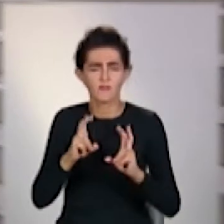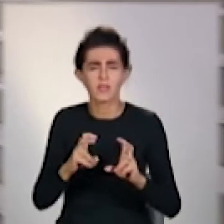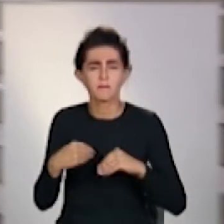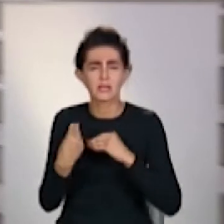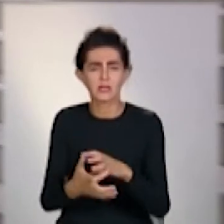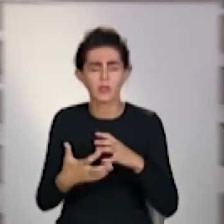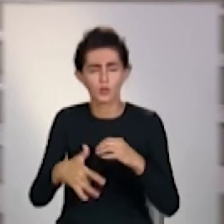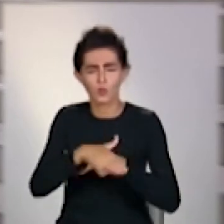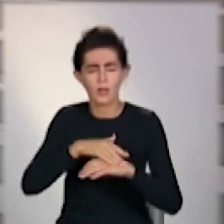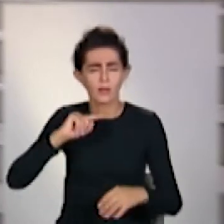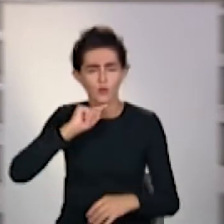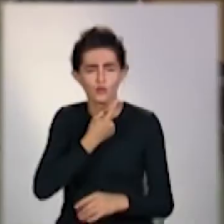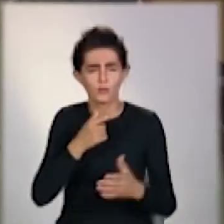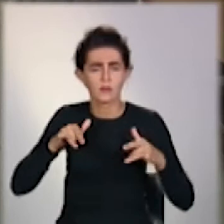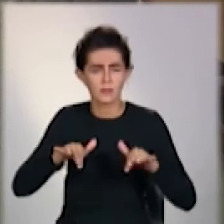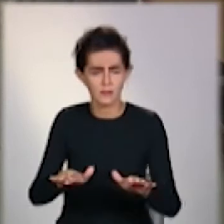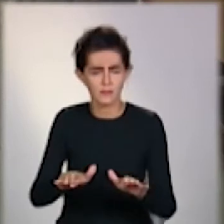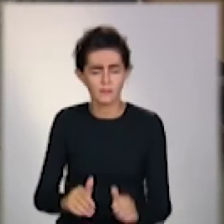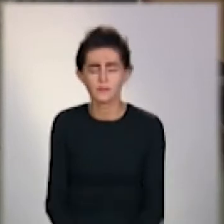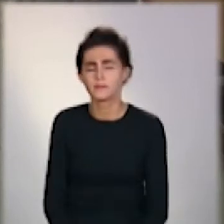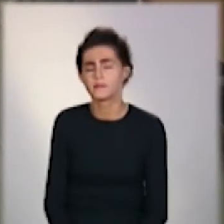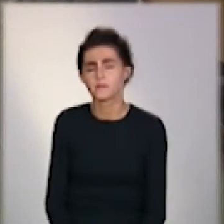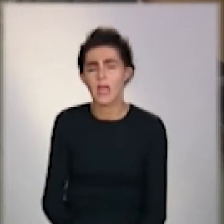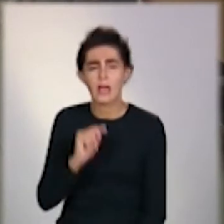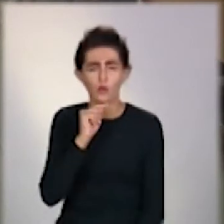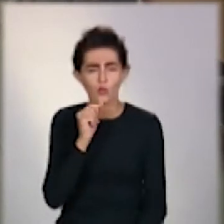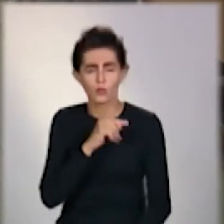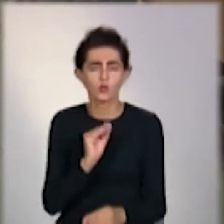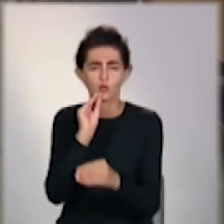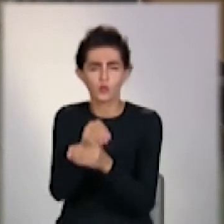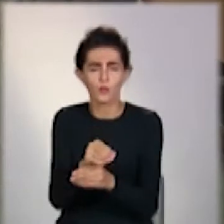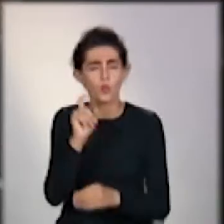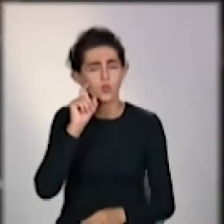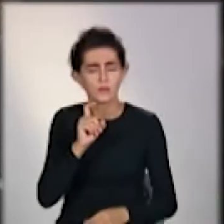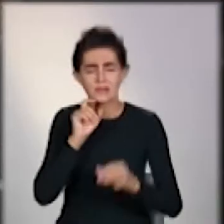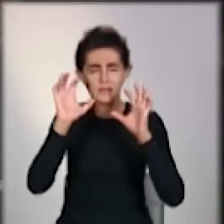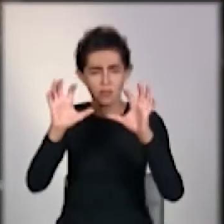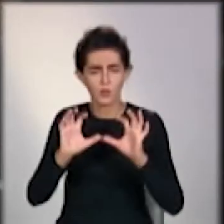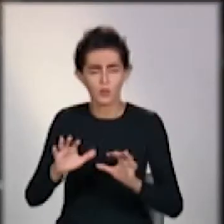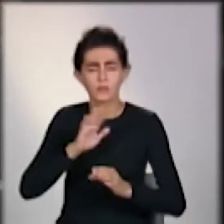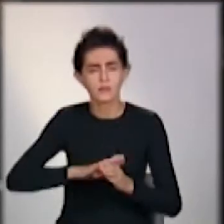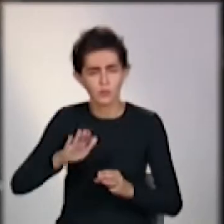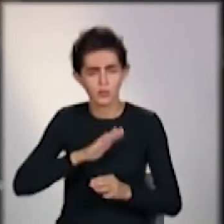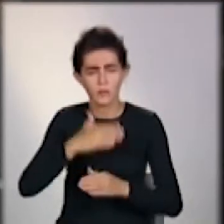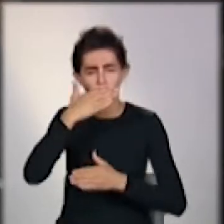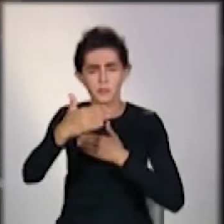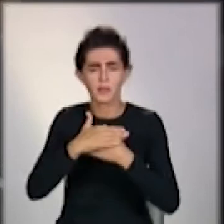міжнародної нашої економічної діяльності. Економісти додають, так українське законодавство наближують до